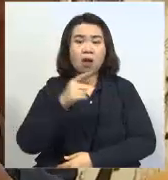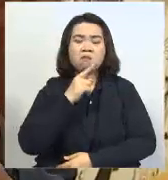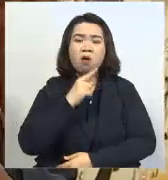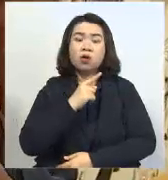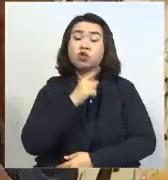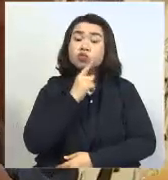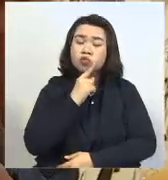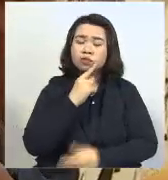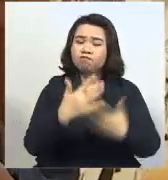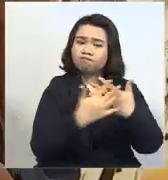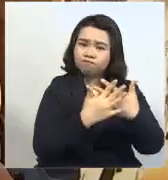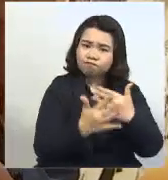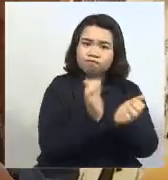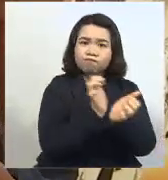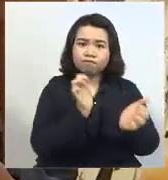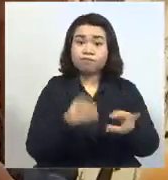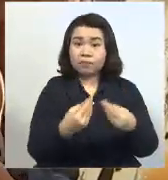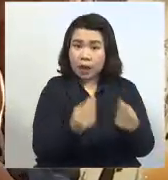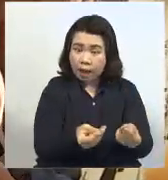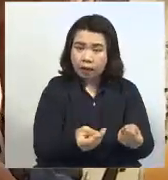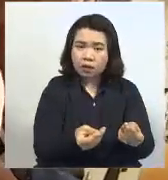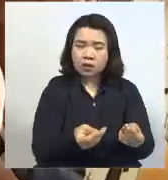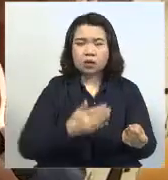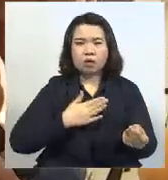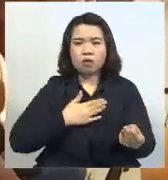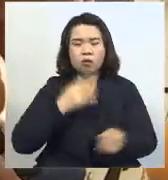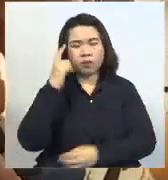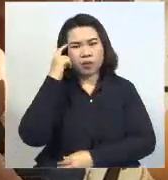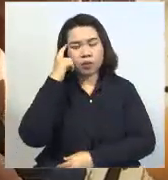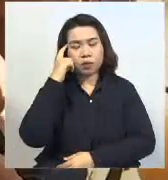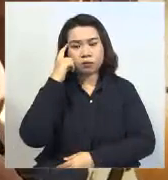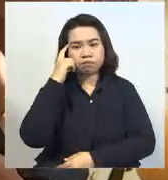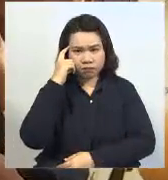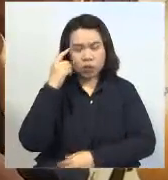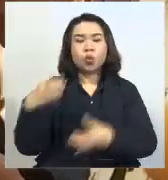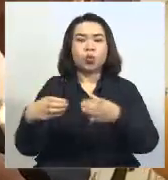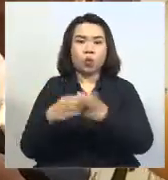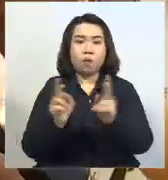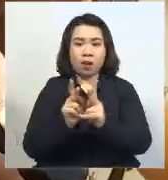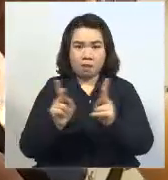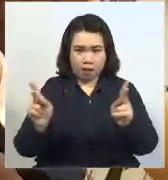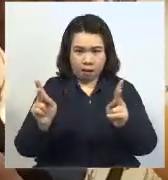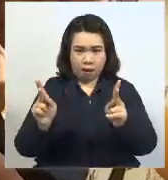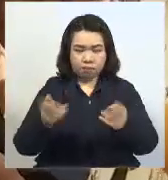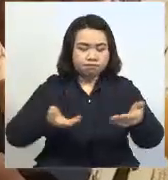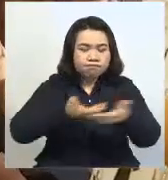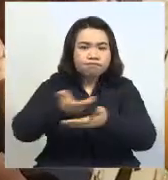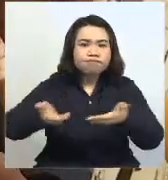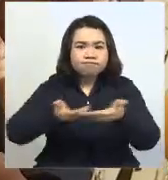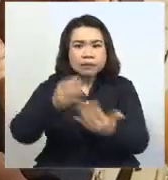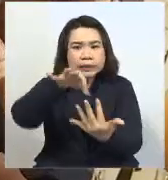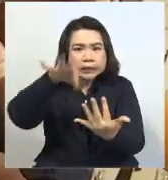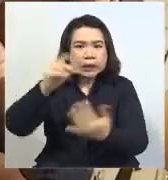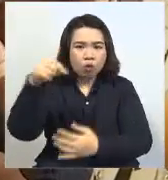ษเนี่ยต้องดูอย่างละเอียดผมคิดว่าอย่างน้อยผมจะต้องมีคณะกรรมการไปกันกองก่อนจะเอาเรื่องพว